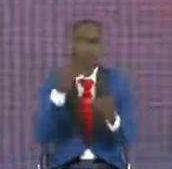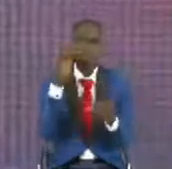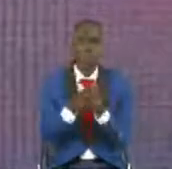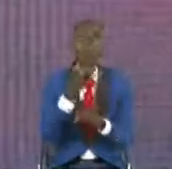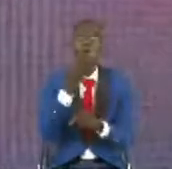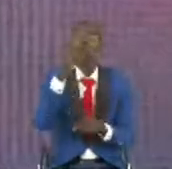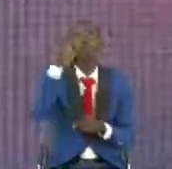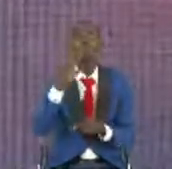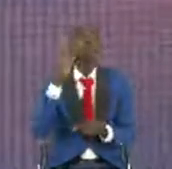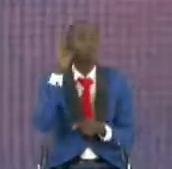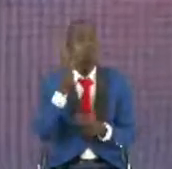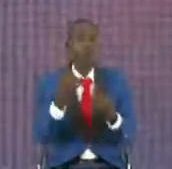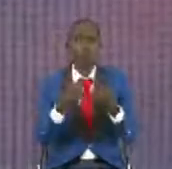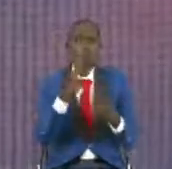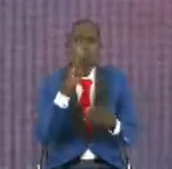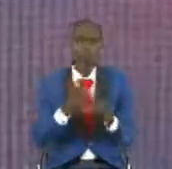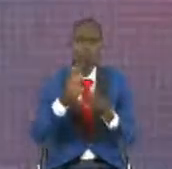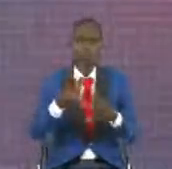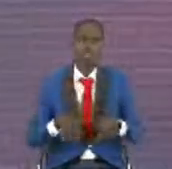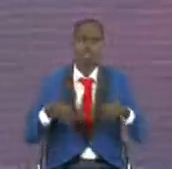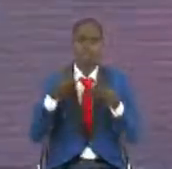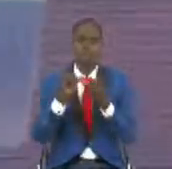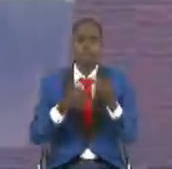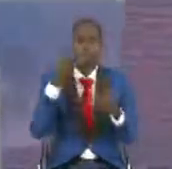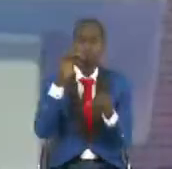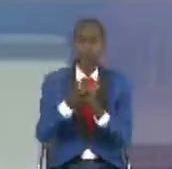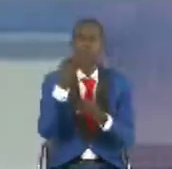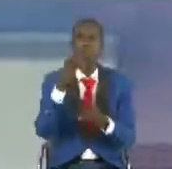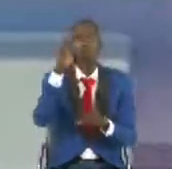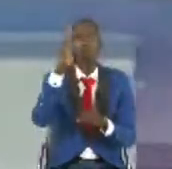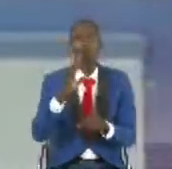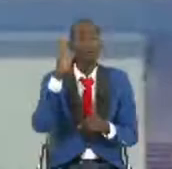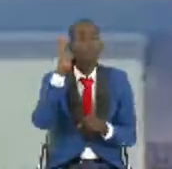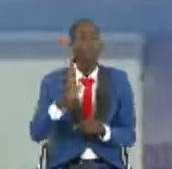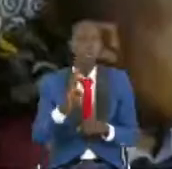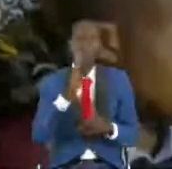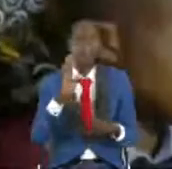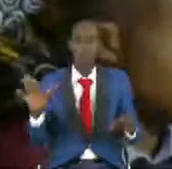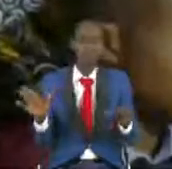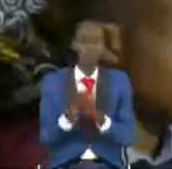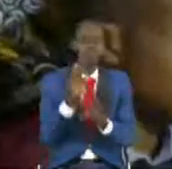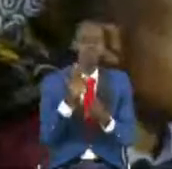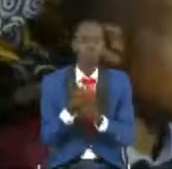de Dieu sera accomplie dans ta vie. Toute promesse de Dieu sera accomplie dans ma vie.